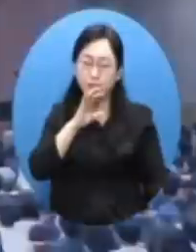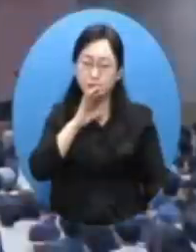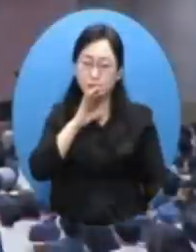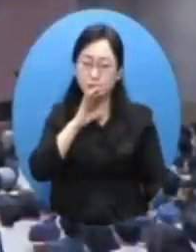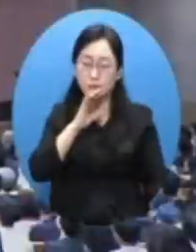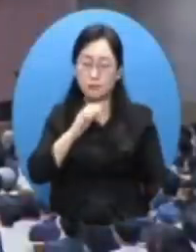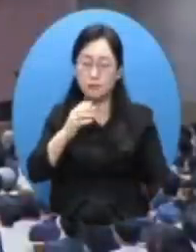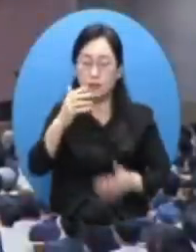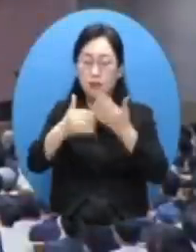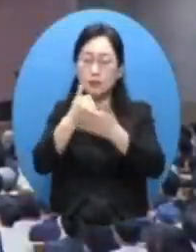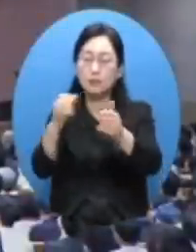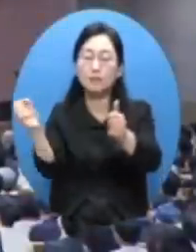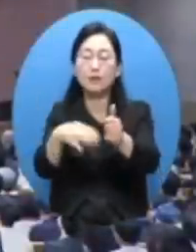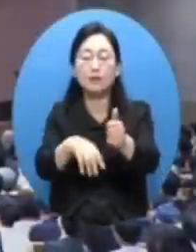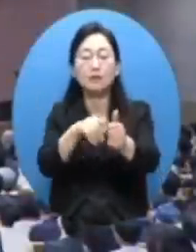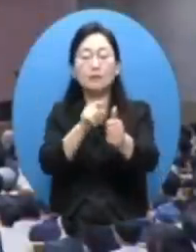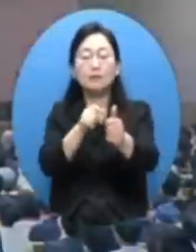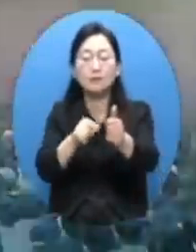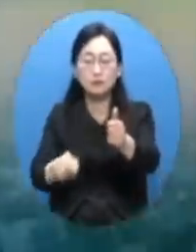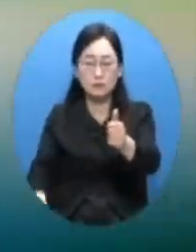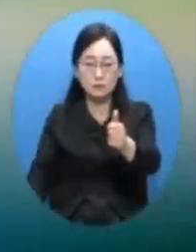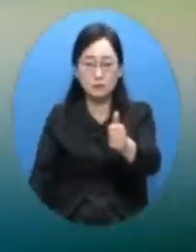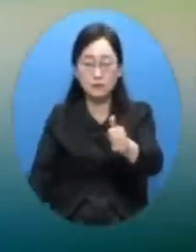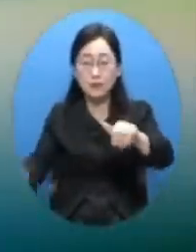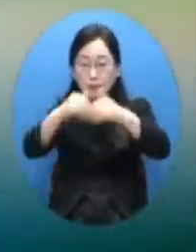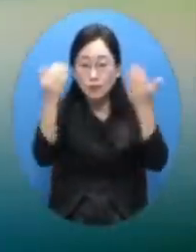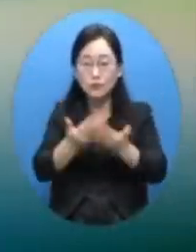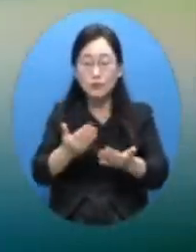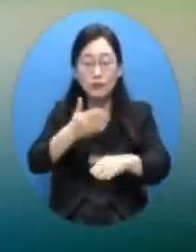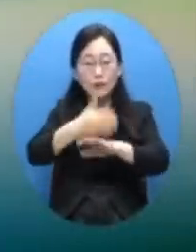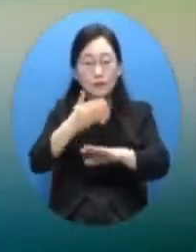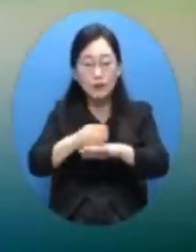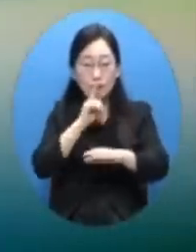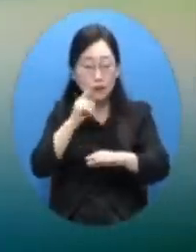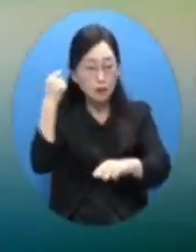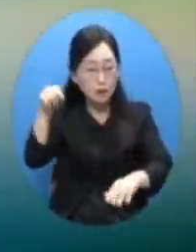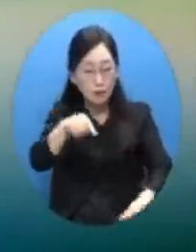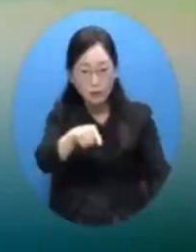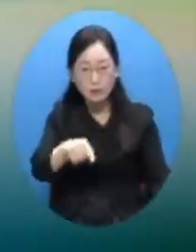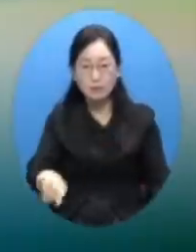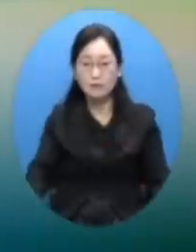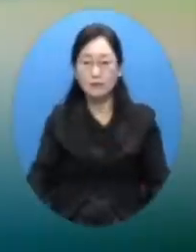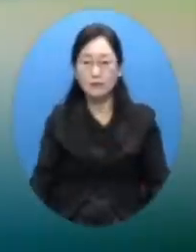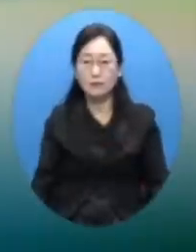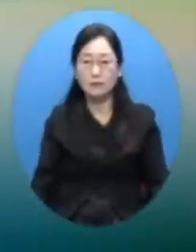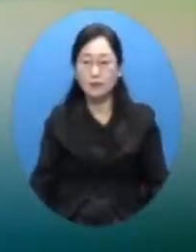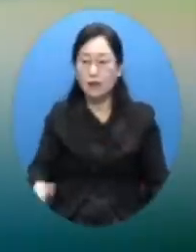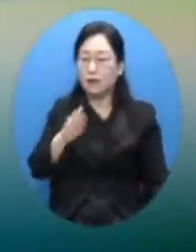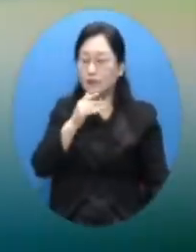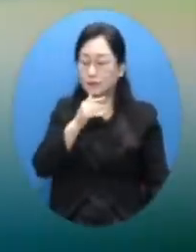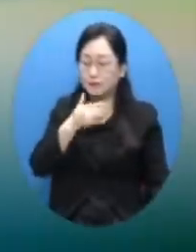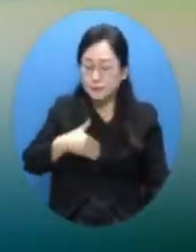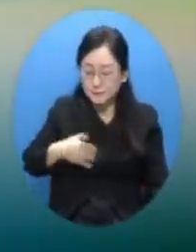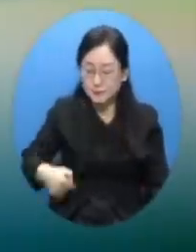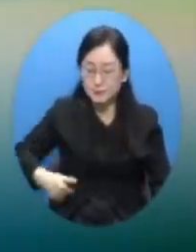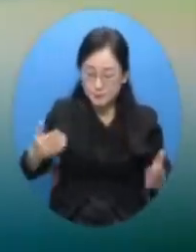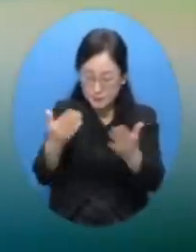주님의 음성이 들렸습니다. 너 범사에 감사하라는 말 못 들었느냐? 그래서 엎드려